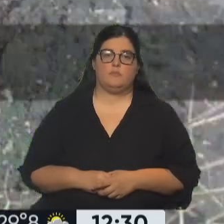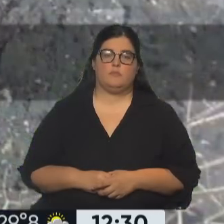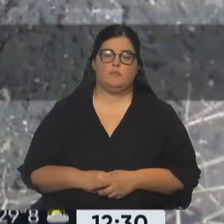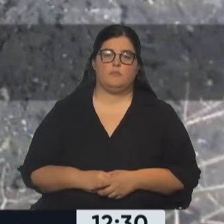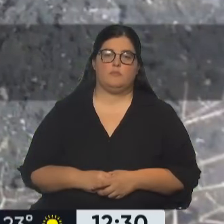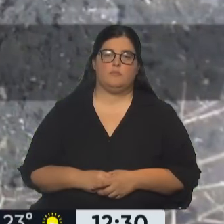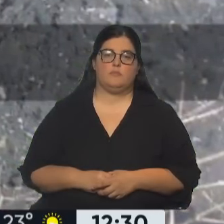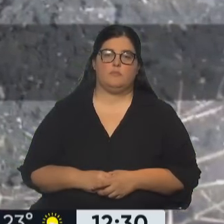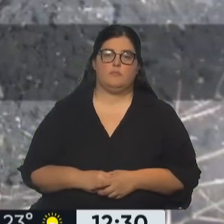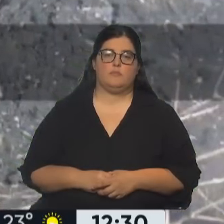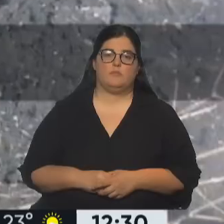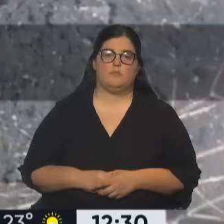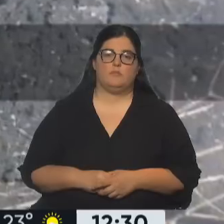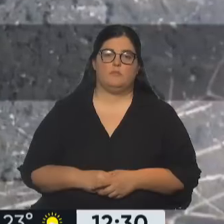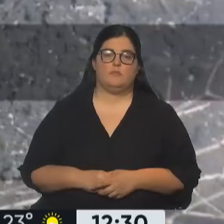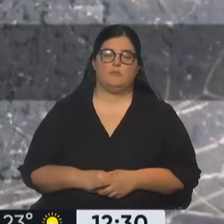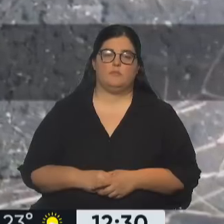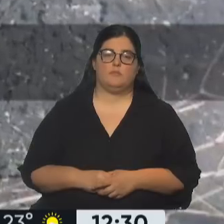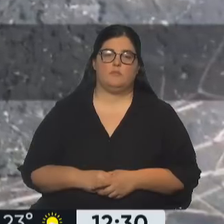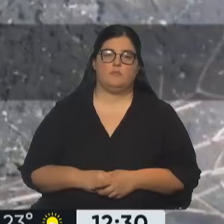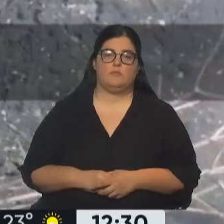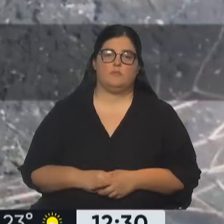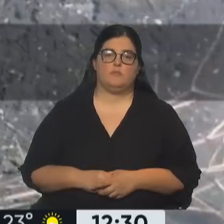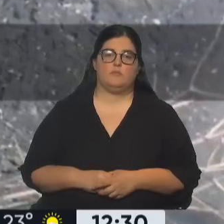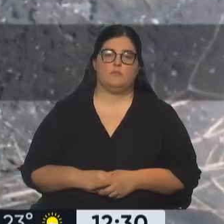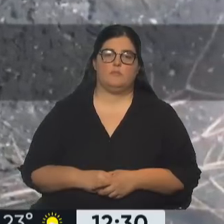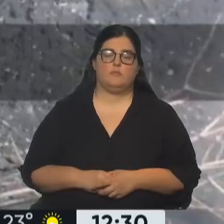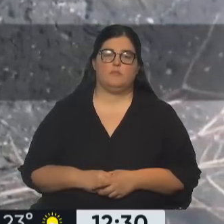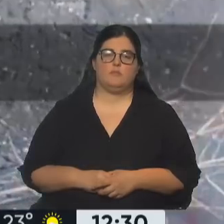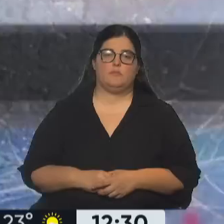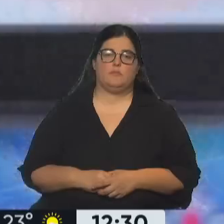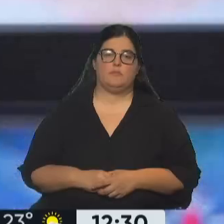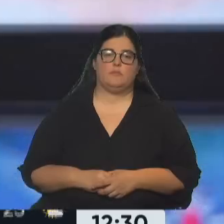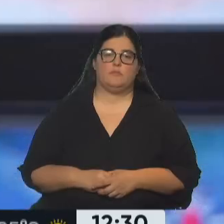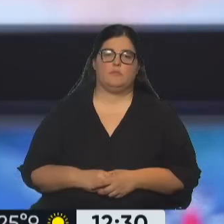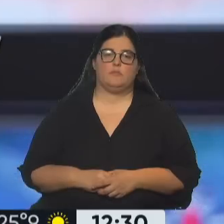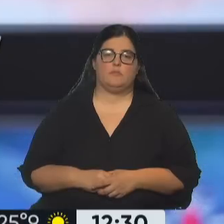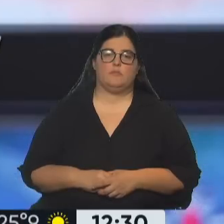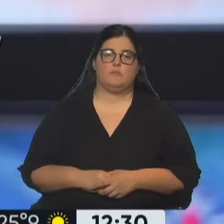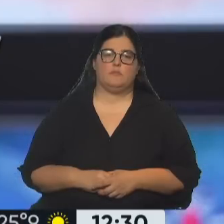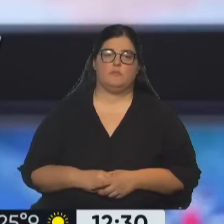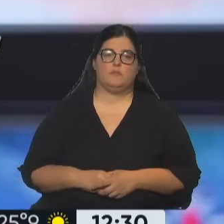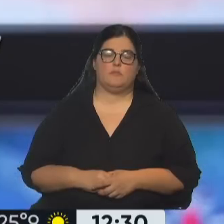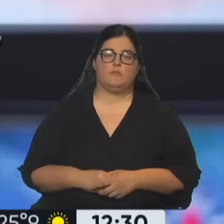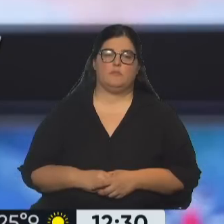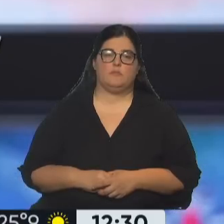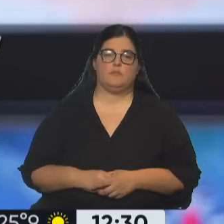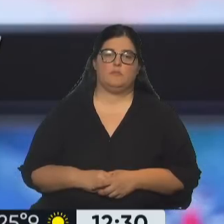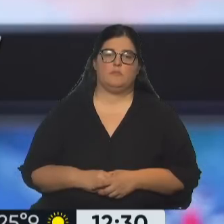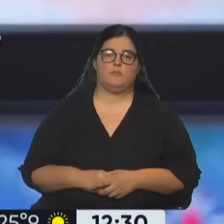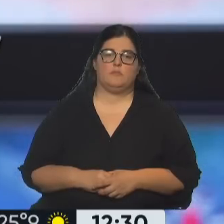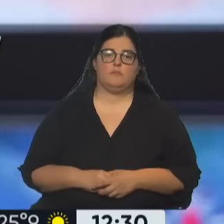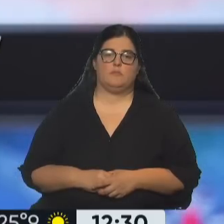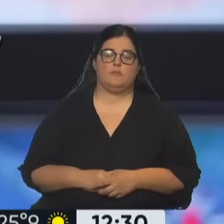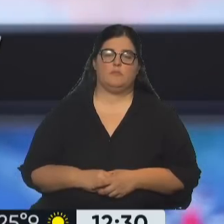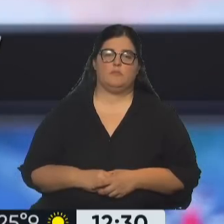ПВО С-300 воздушных сил Украины. Заявления различных украинских источников и зарубежных официальных лиц о падении в населенном